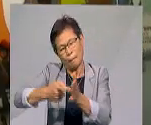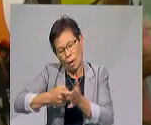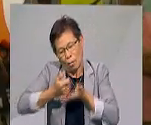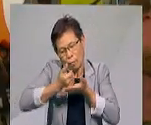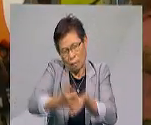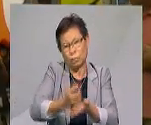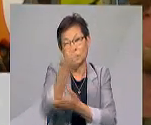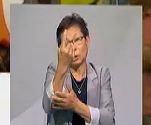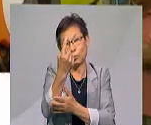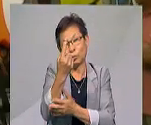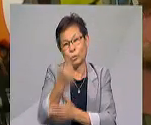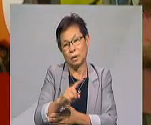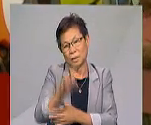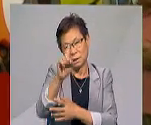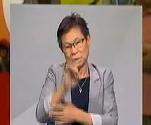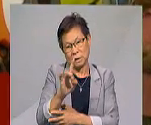ini salah satu saya rasa